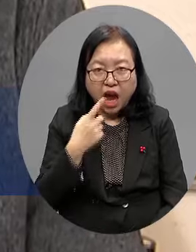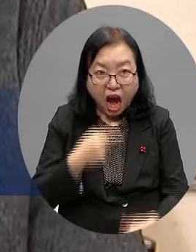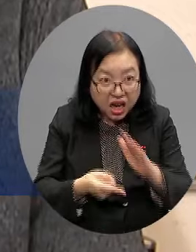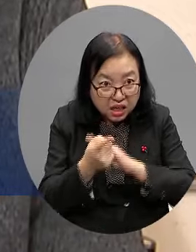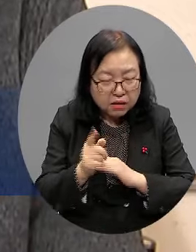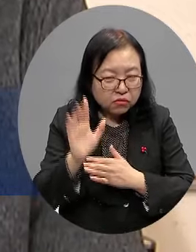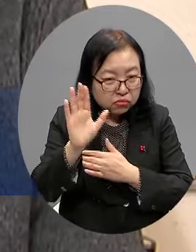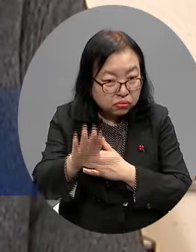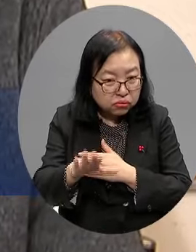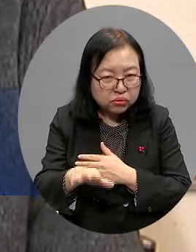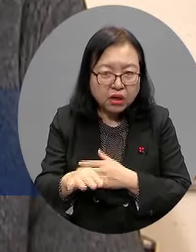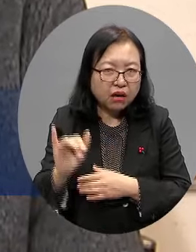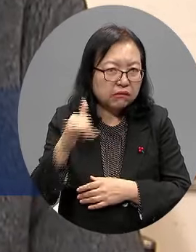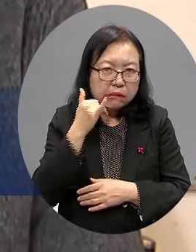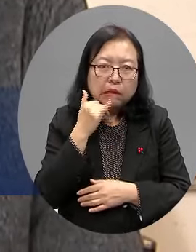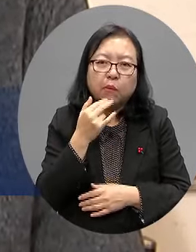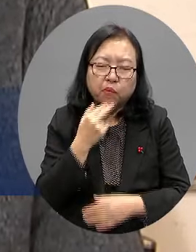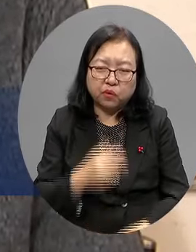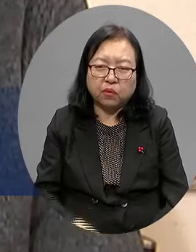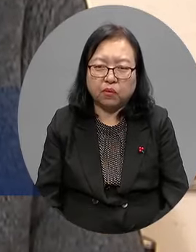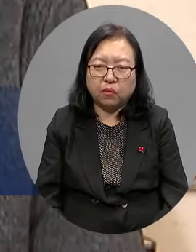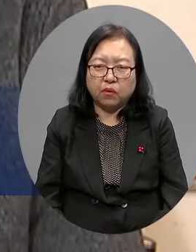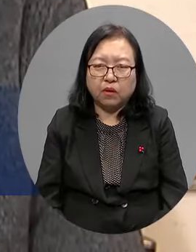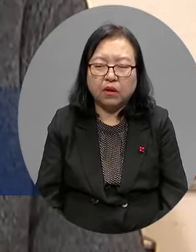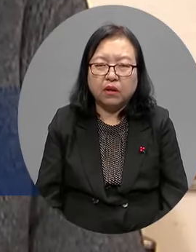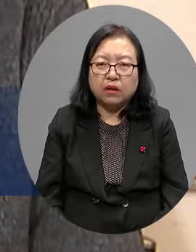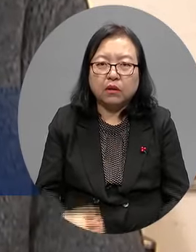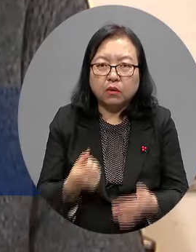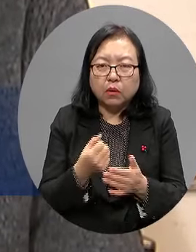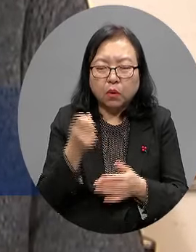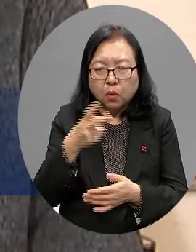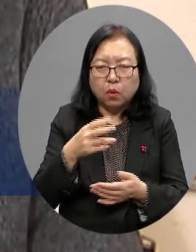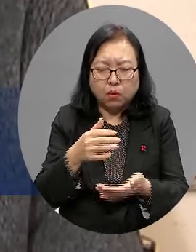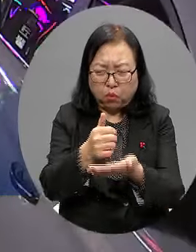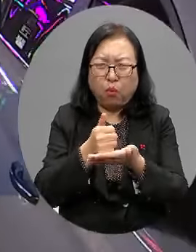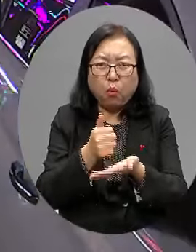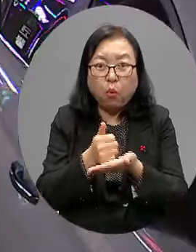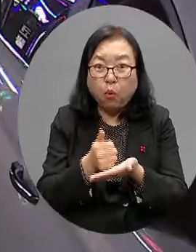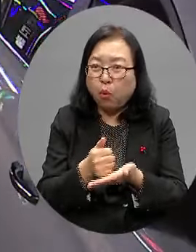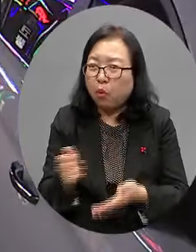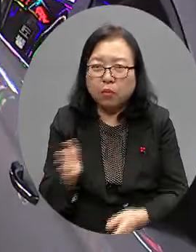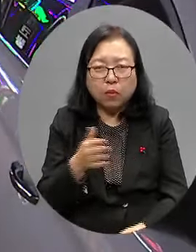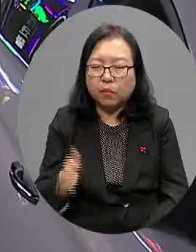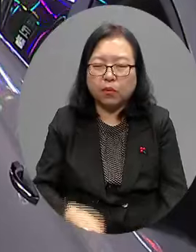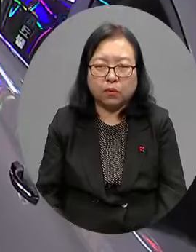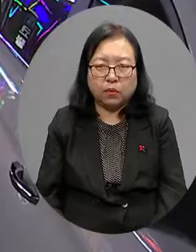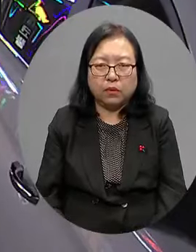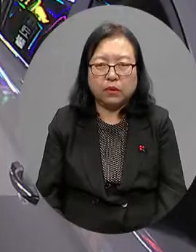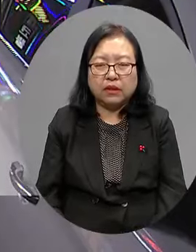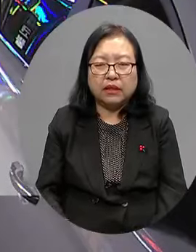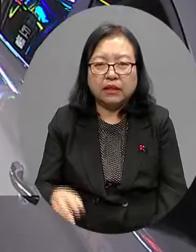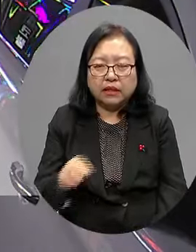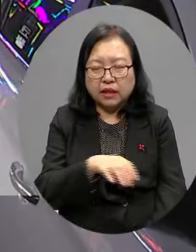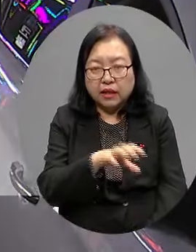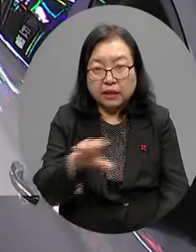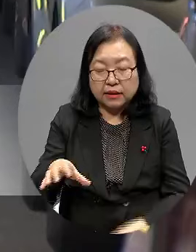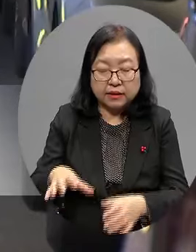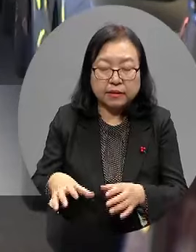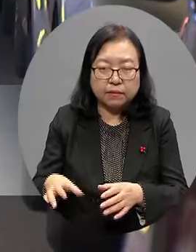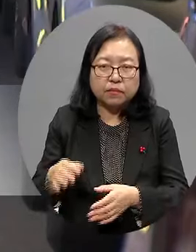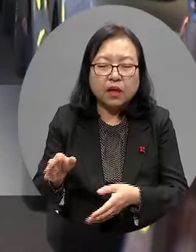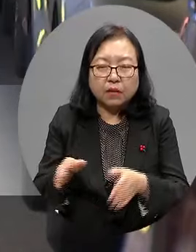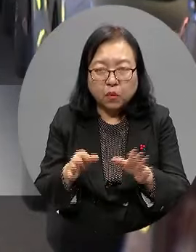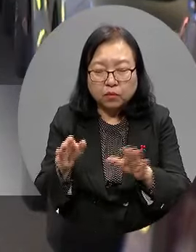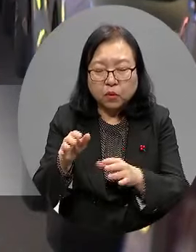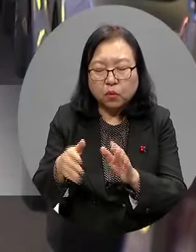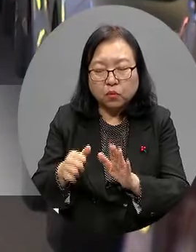계엄 떨어지고서는 아예 그냥 점심에 많아야 세 팀. 각 지자체와 공공기관도 공직기강